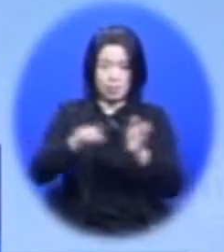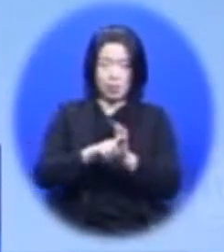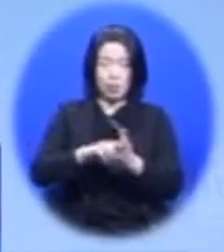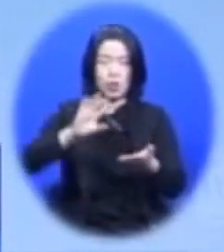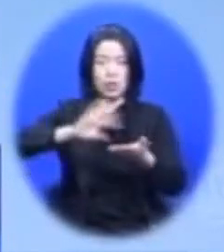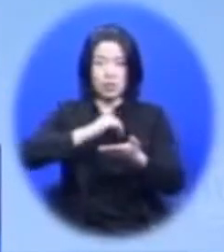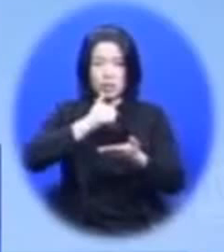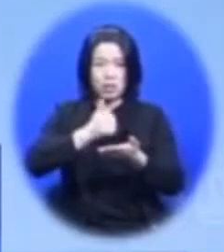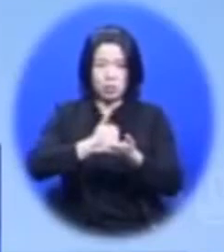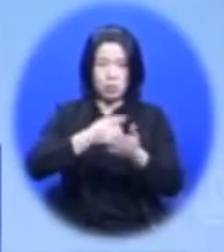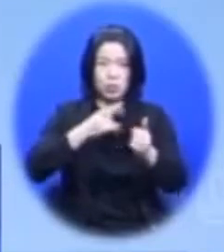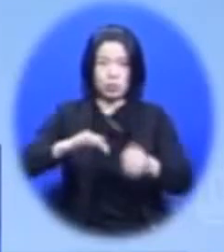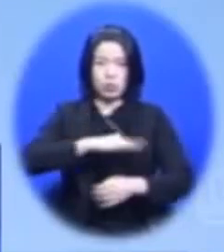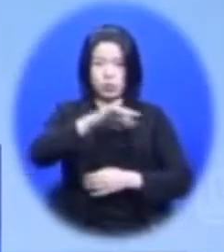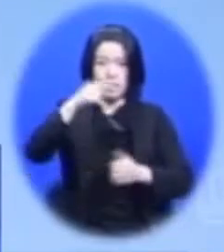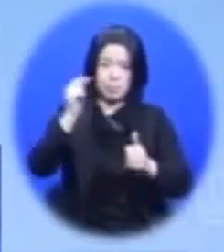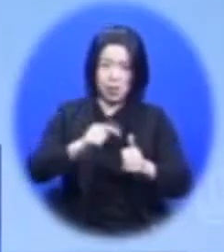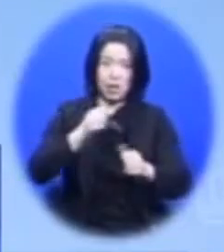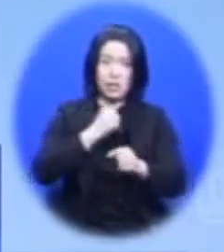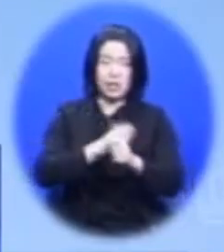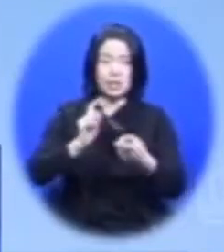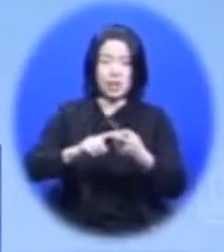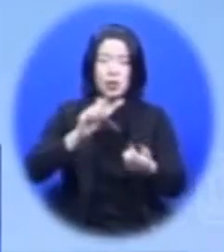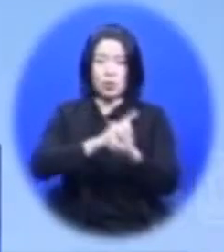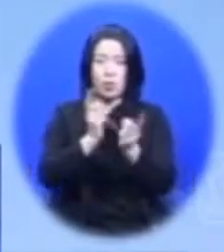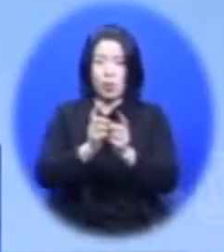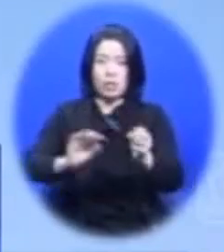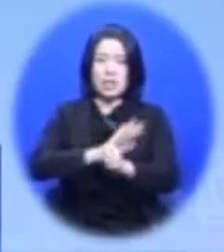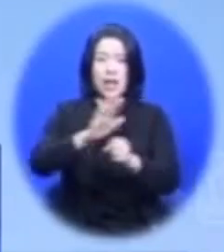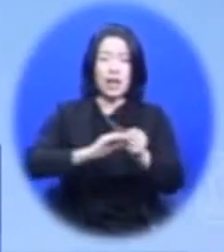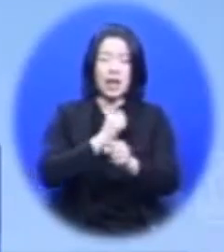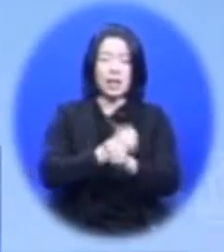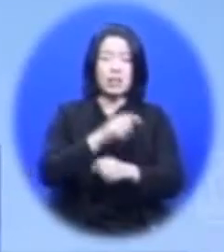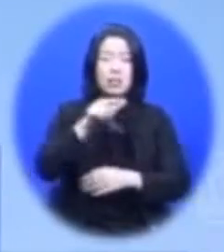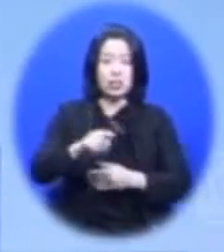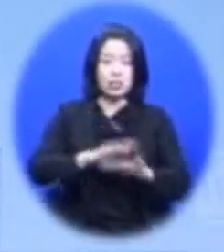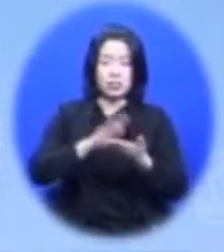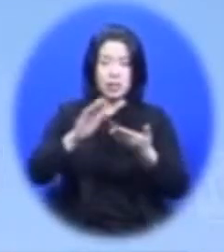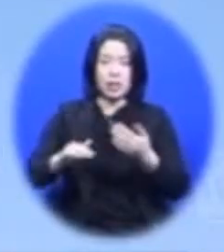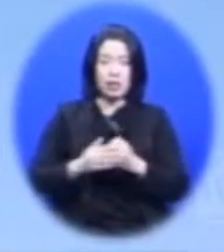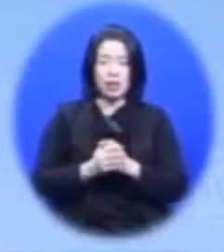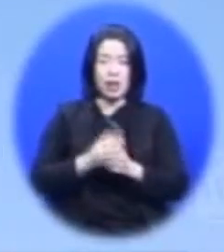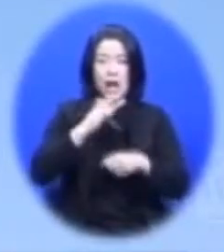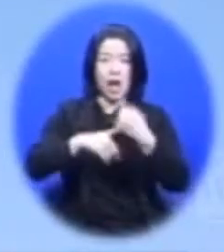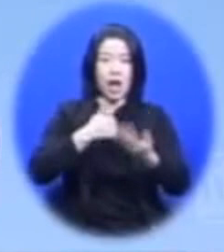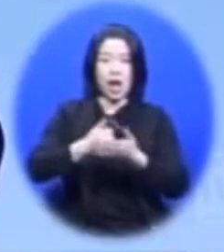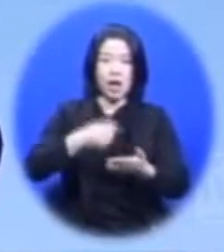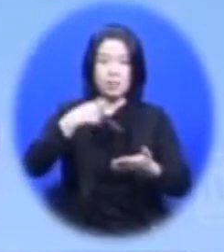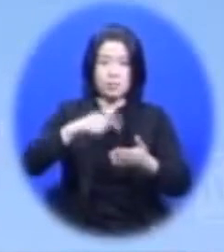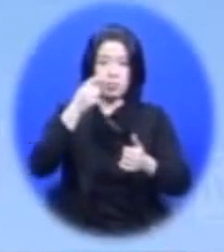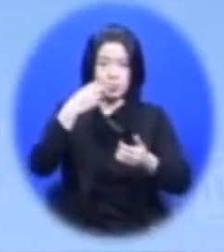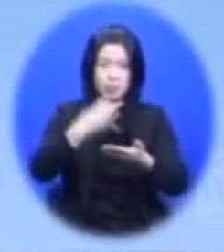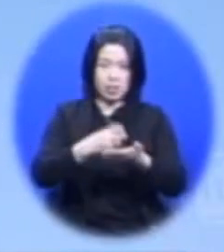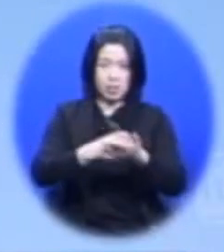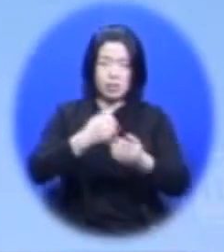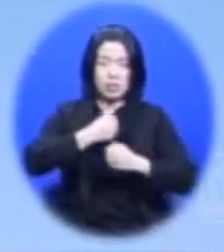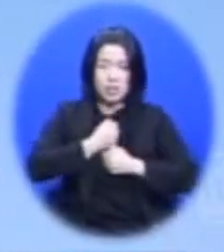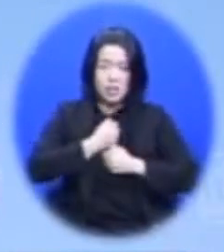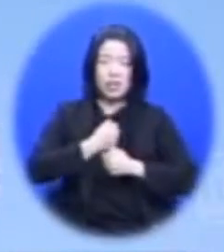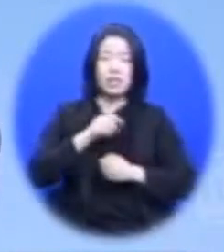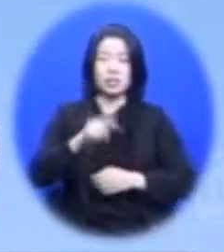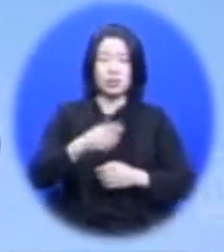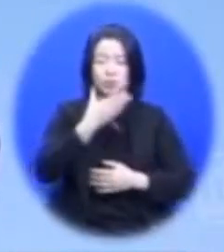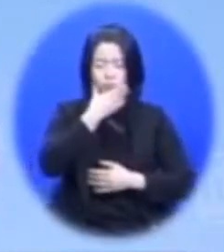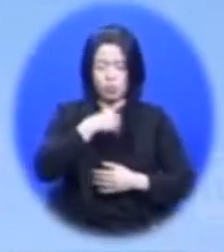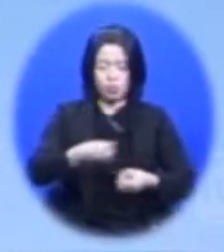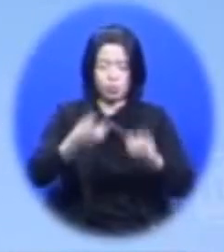그리스도께서 우리에게 명하신 대로 서로 사랑하라는 것입니다. 하나님의 계명 지키는 거